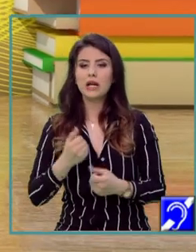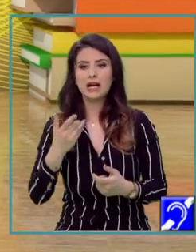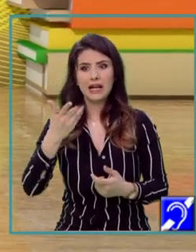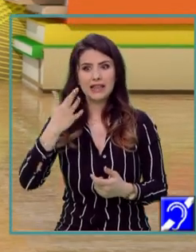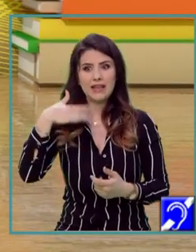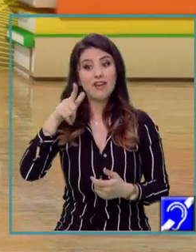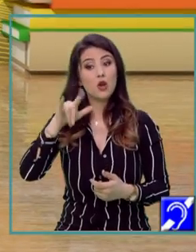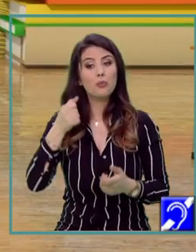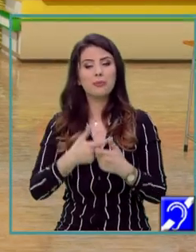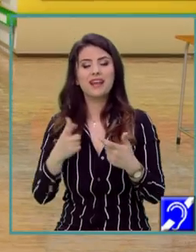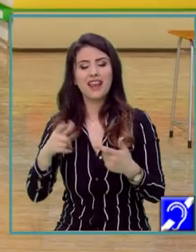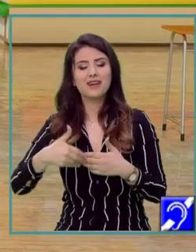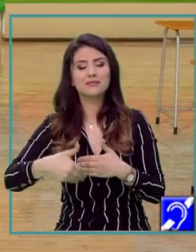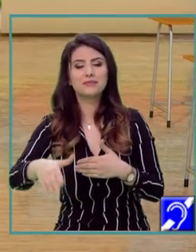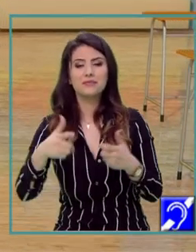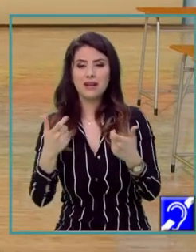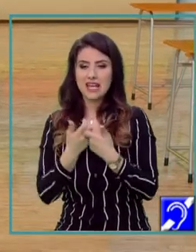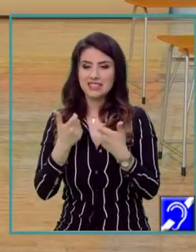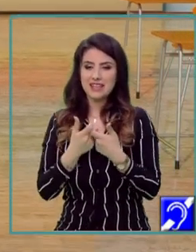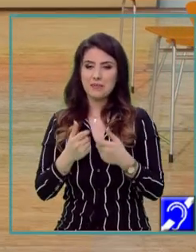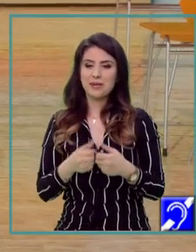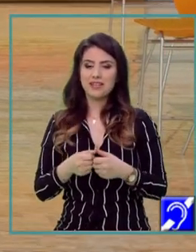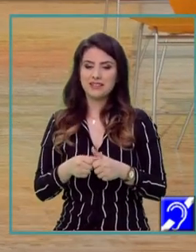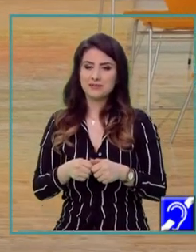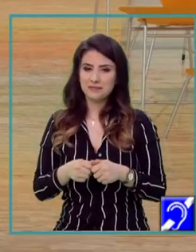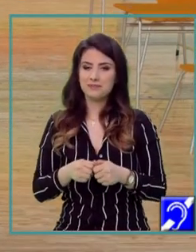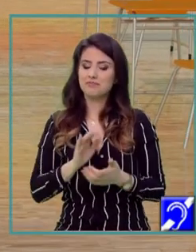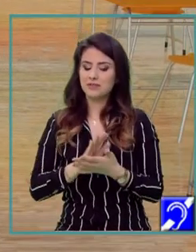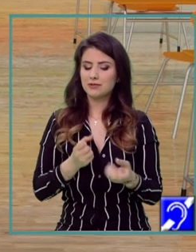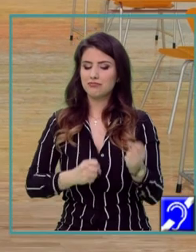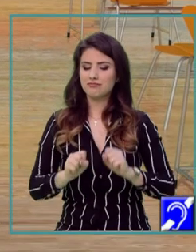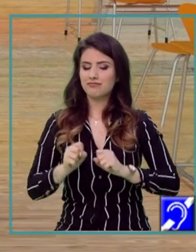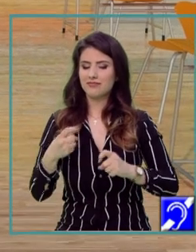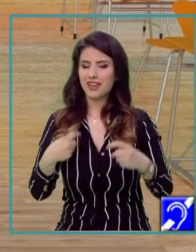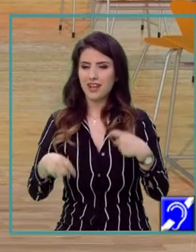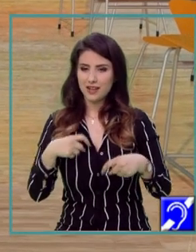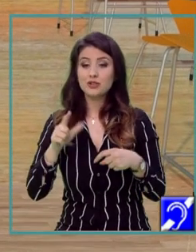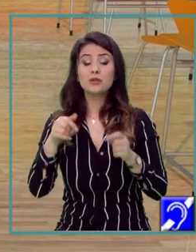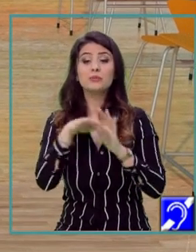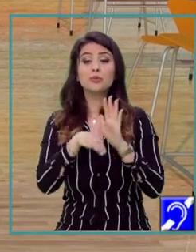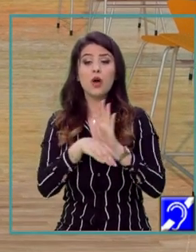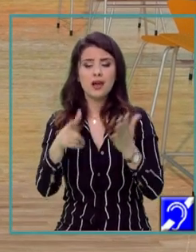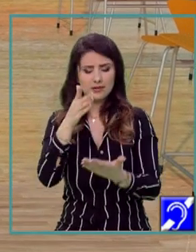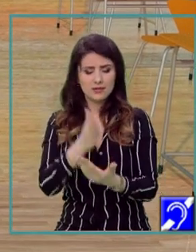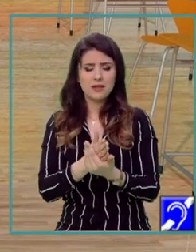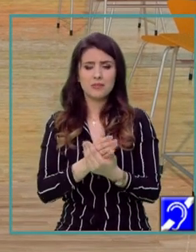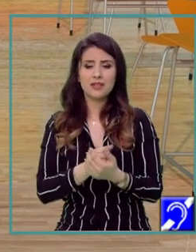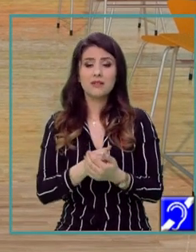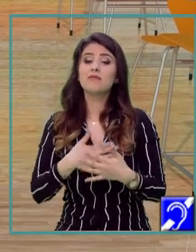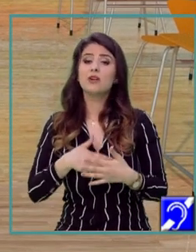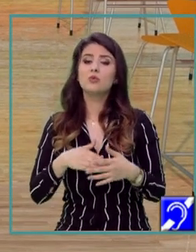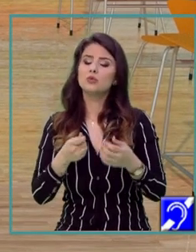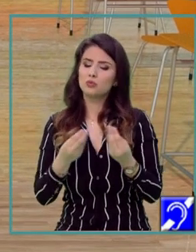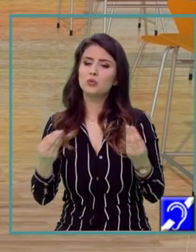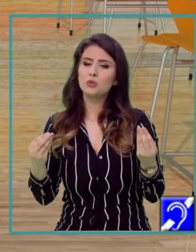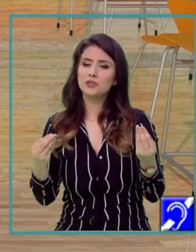luni până la examen păstrați vă tonusul și programul pe care va stabilit Va doresc toate